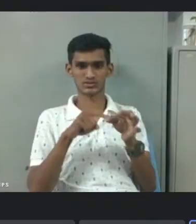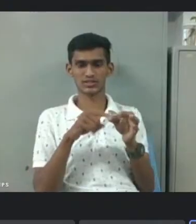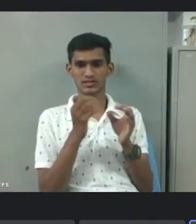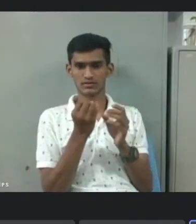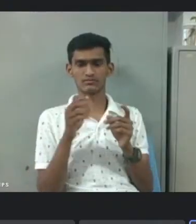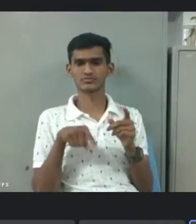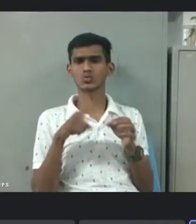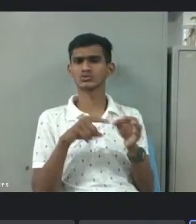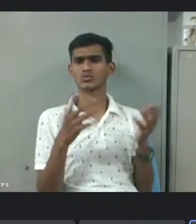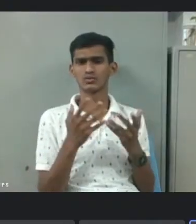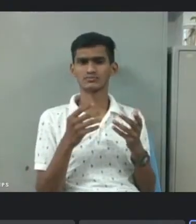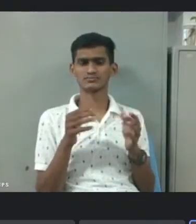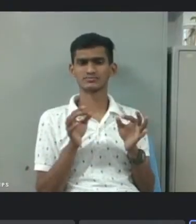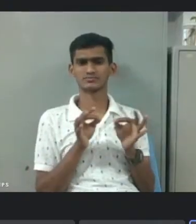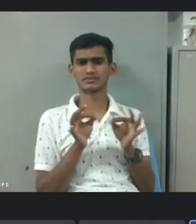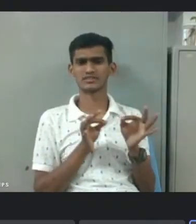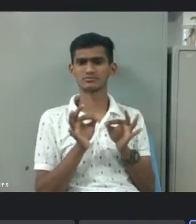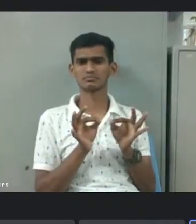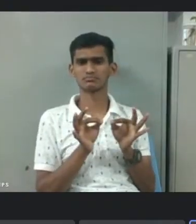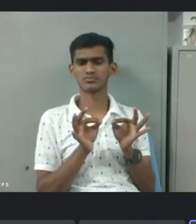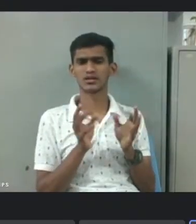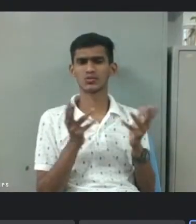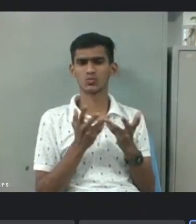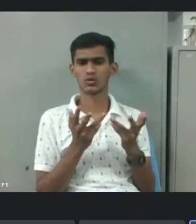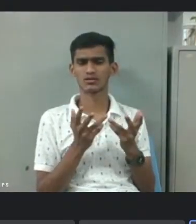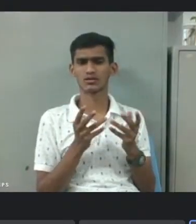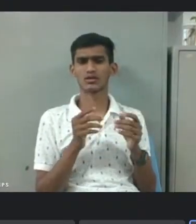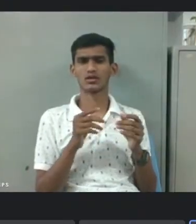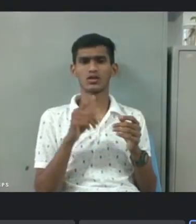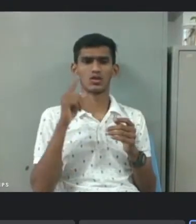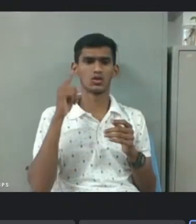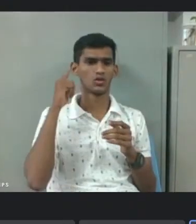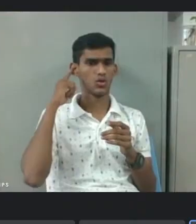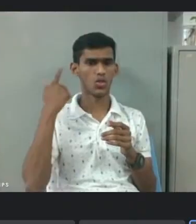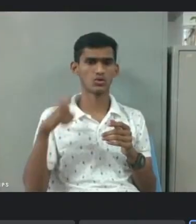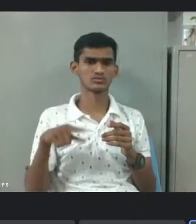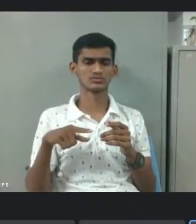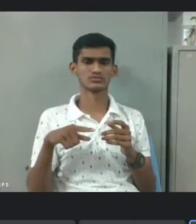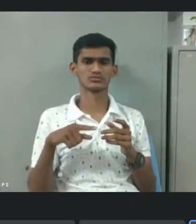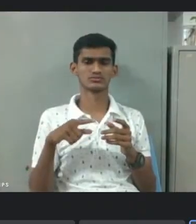ക്വസ്റ്റ്യൻ എക്സ്പ്ലെയിൻ ലോസ് റിലേറ്റഡ് എന്നാണ്, പക്ഷെ എന്തിന്റെ ലോസ് എന്ന് പറഞ്ഞിട്ടില്ല.